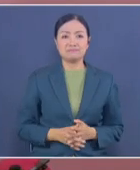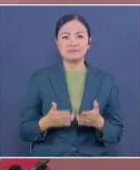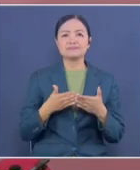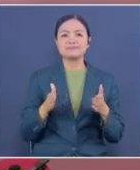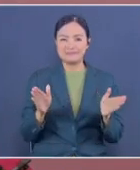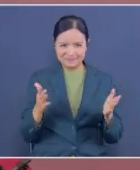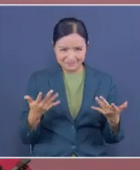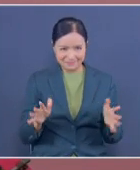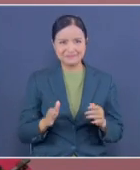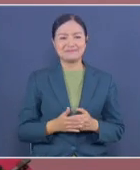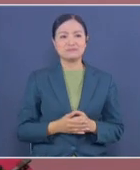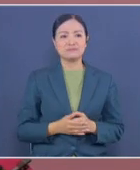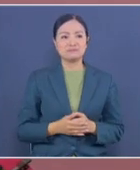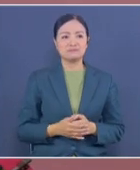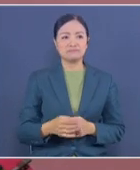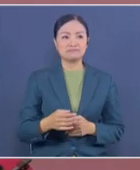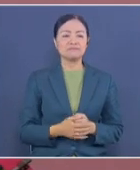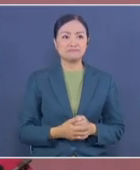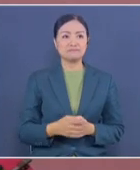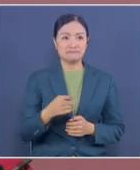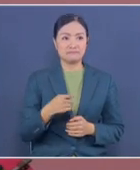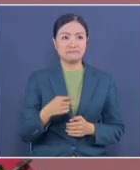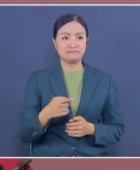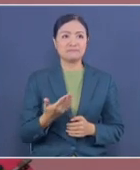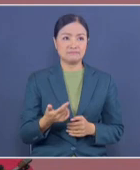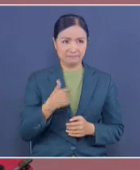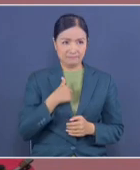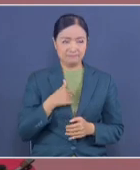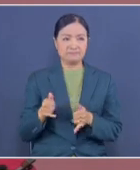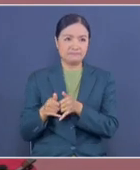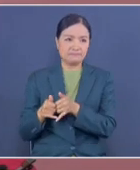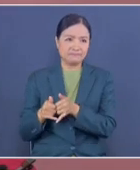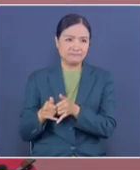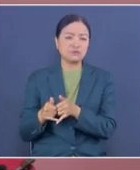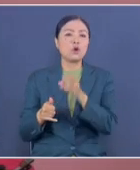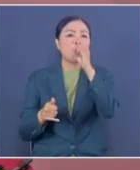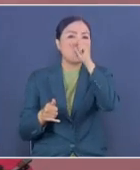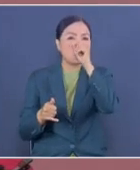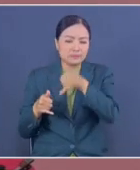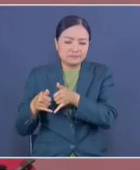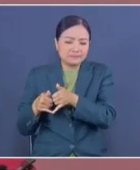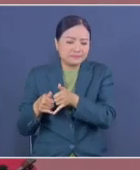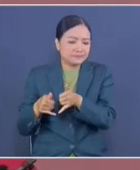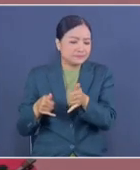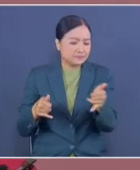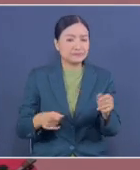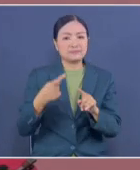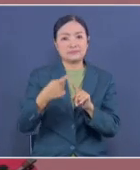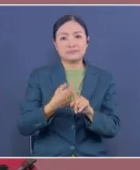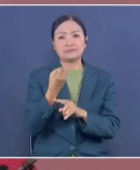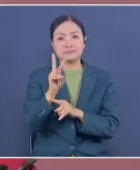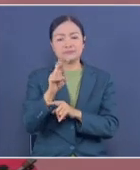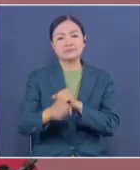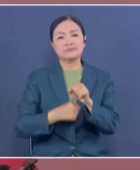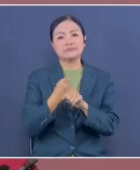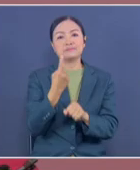ะแมทเนี่ยเดินออกมาลองเดินออกมาตั้งแต่ธันวาคมปี